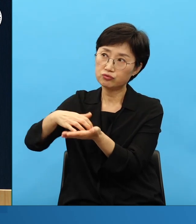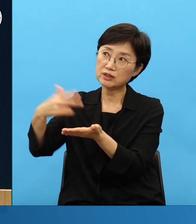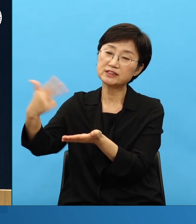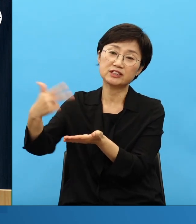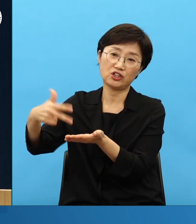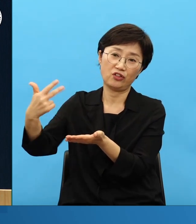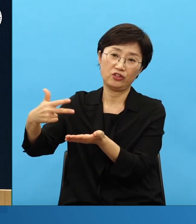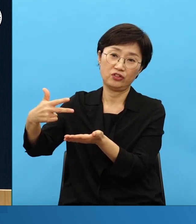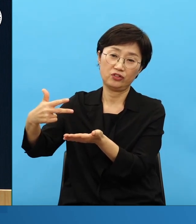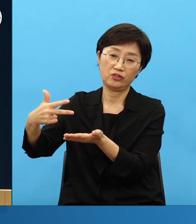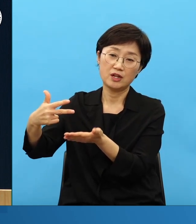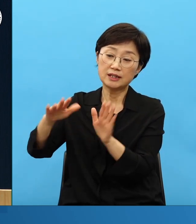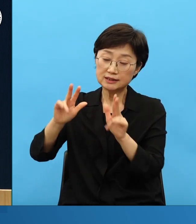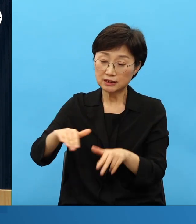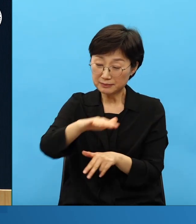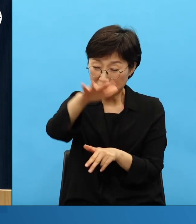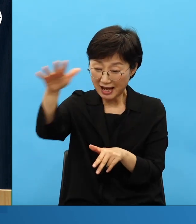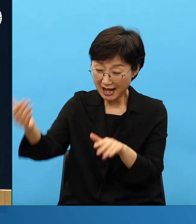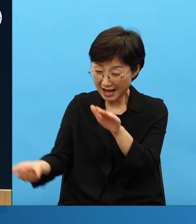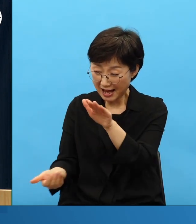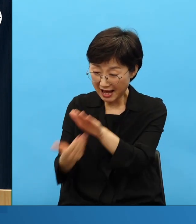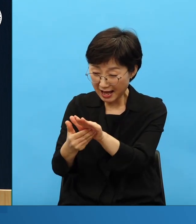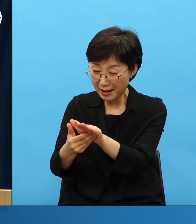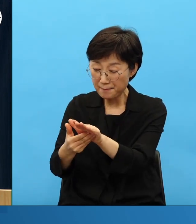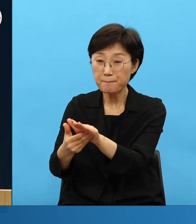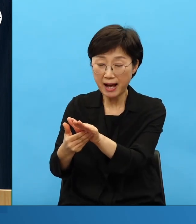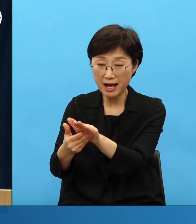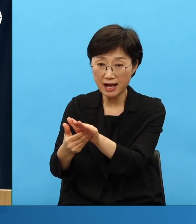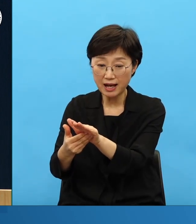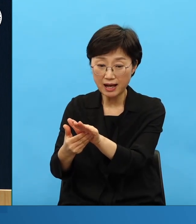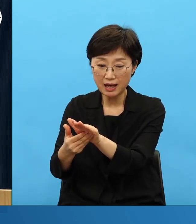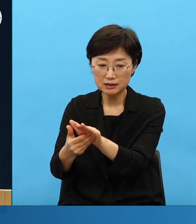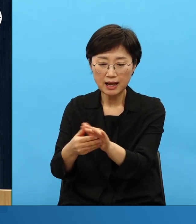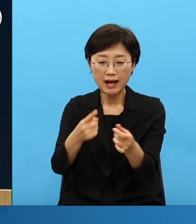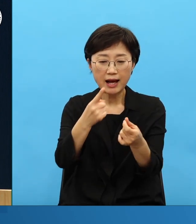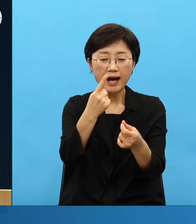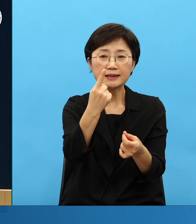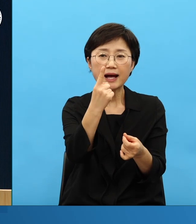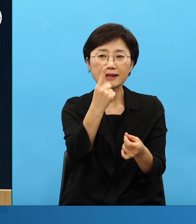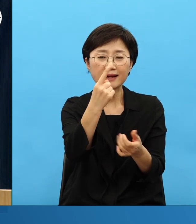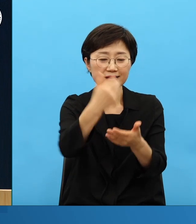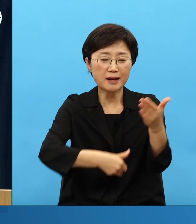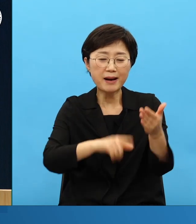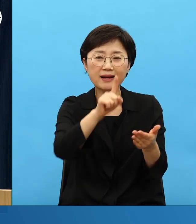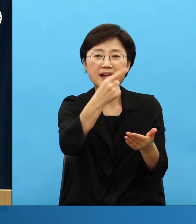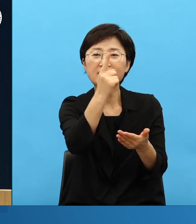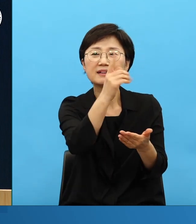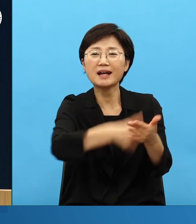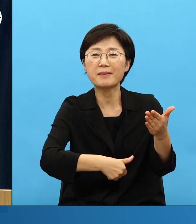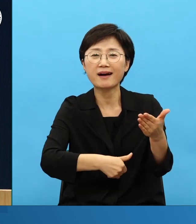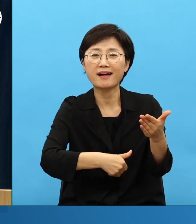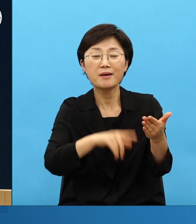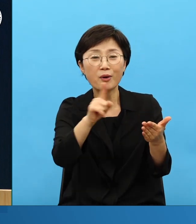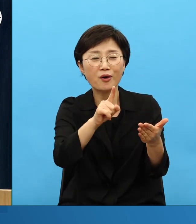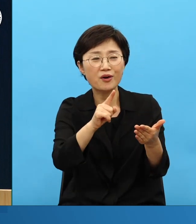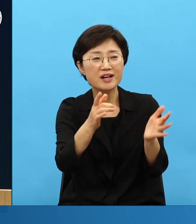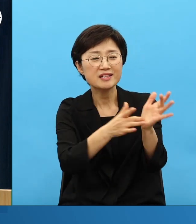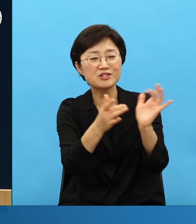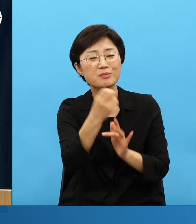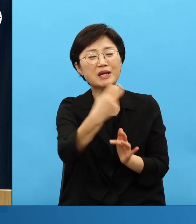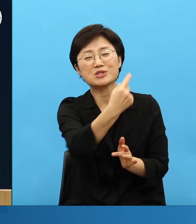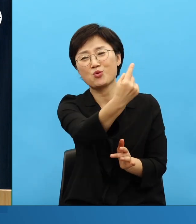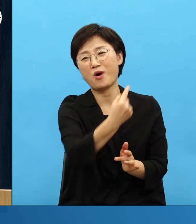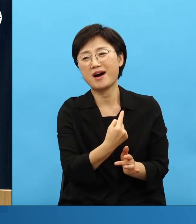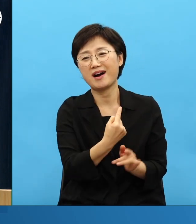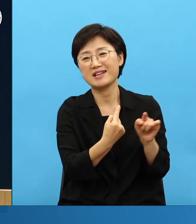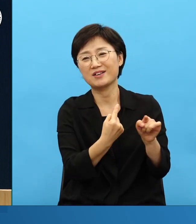all been fulfilled except for one. 마지막 때 예수님 재림오실 때 어떤 일이 일어났냐? 그것만 아직 성취 안 되고 예언돼 있어요. In the end